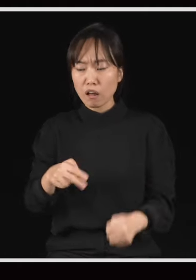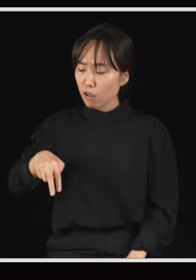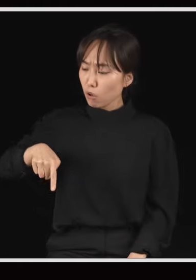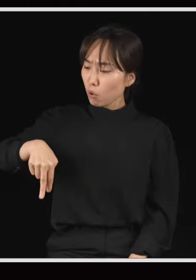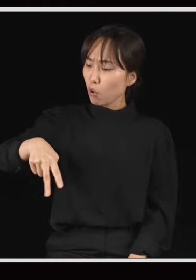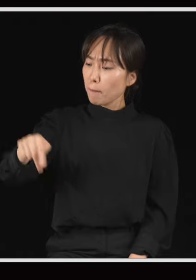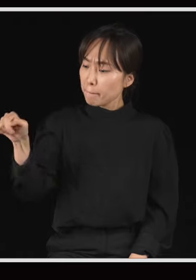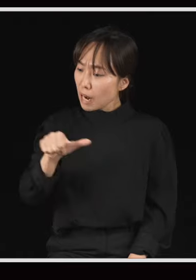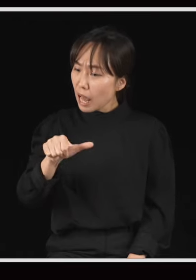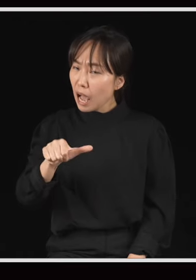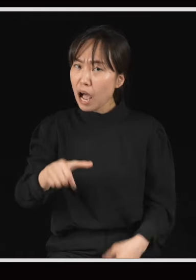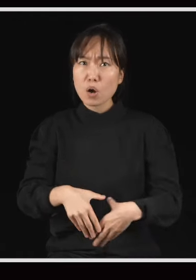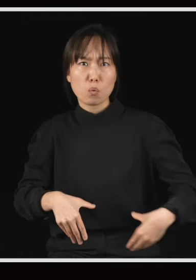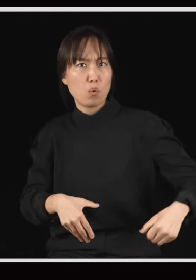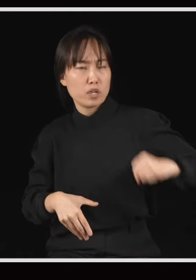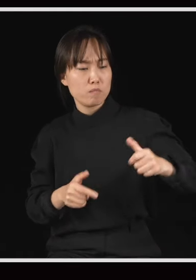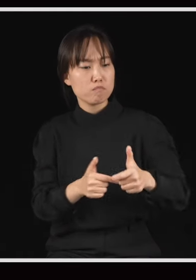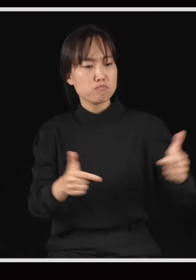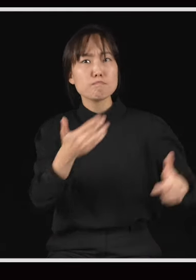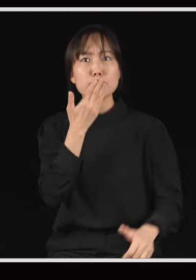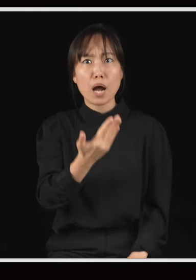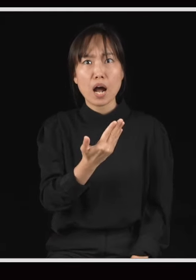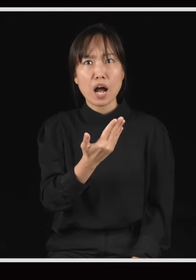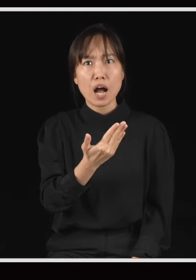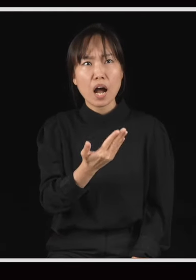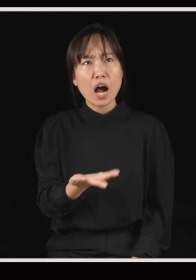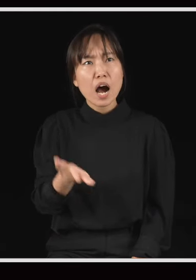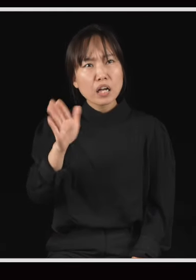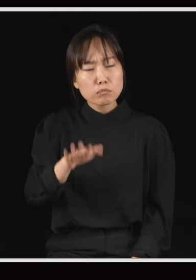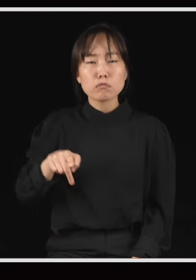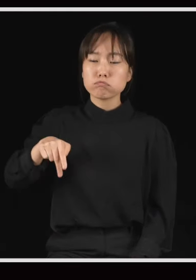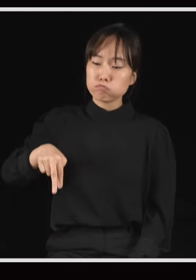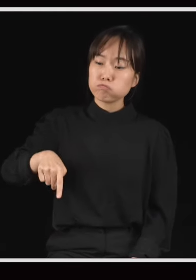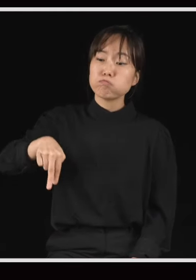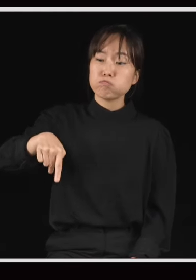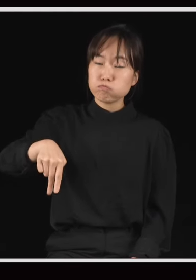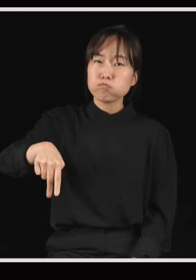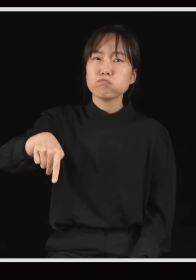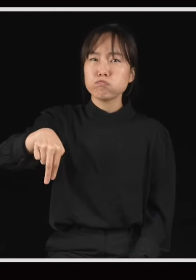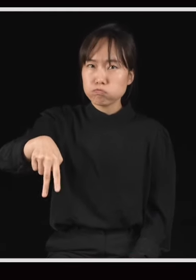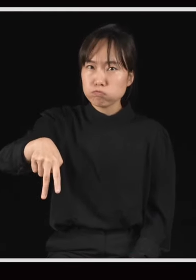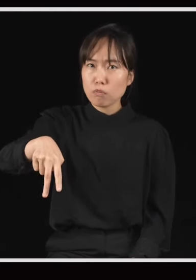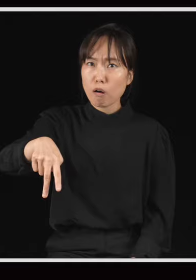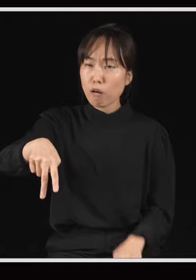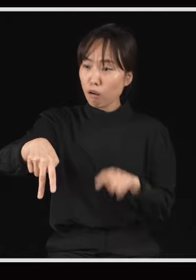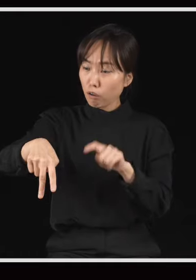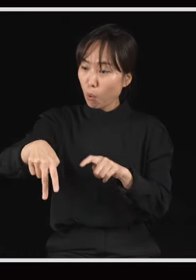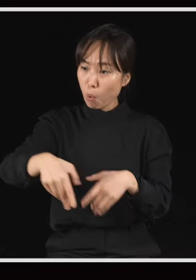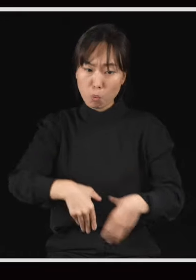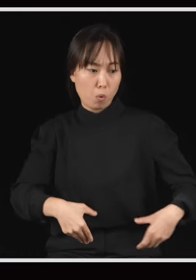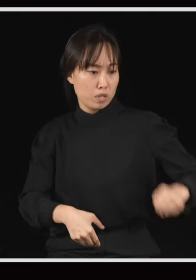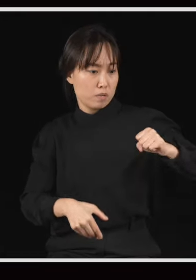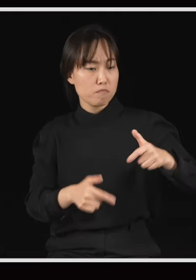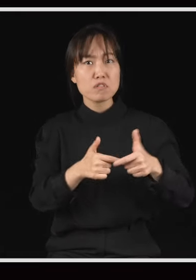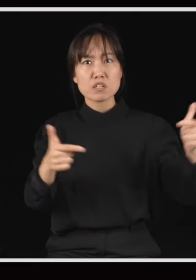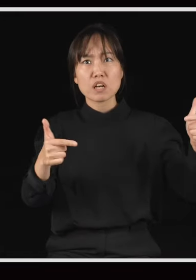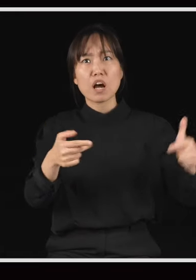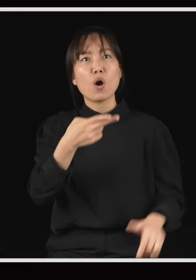물론 걷기를 잘하면, 파워워킹을 하면은 코어 강화에 도움이 됩니다. 하지만 그냥 보통 속도로 걷는 것만으로는